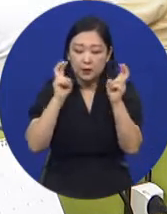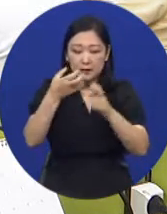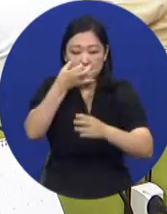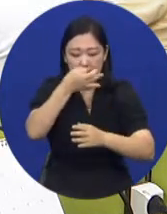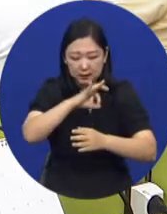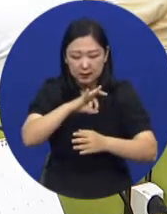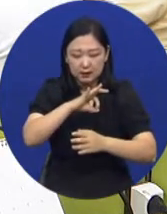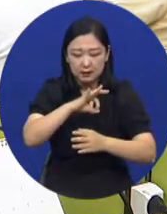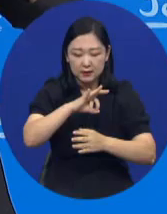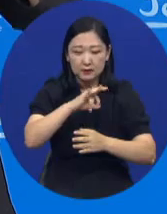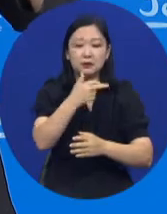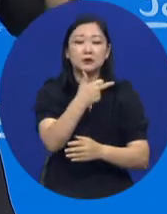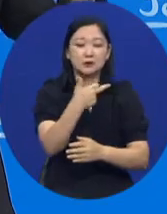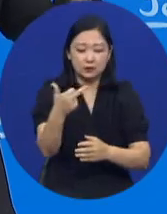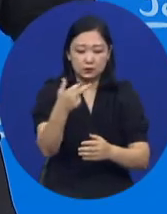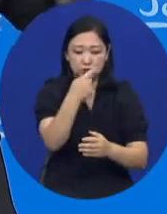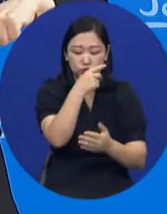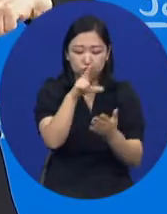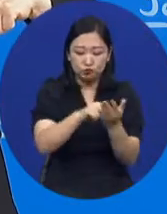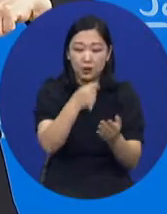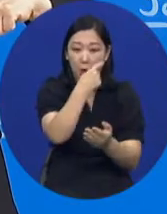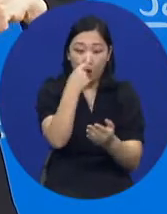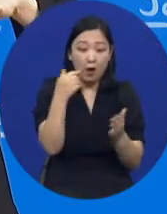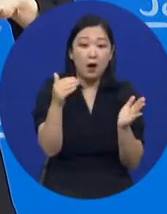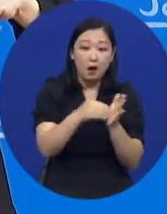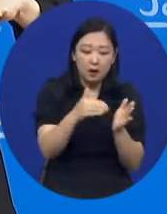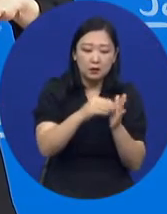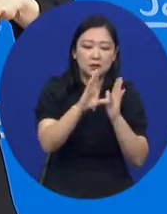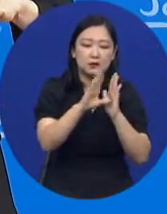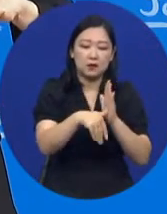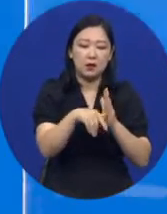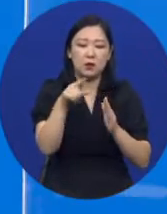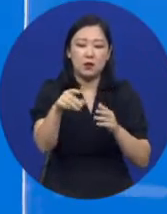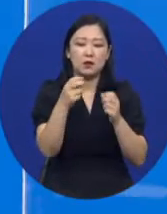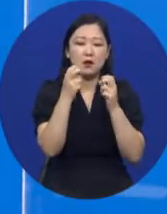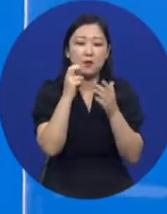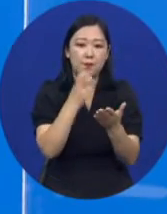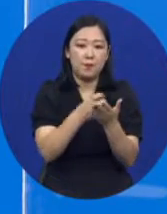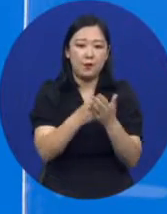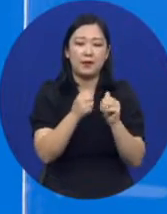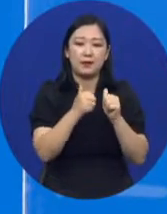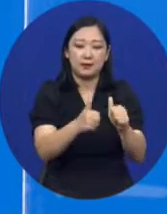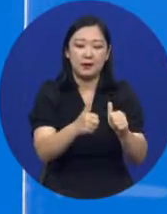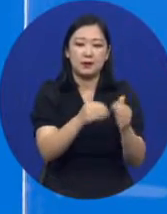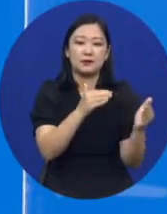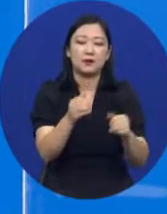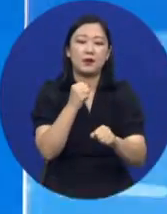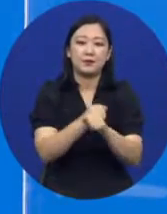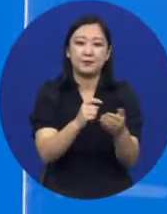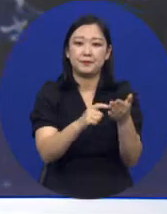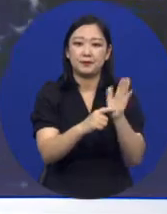이익을 보는 등의 문제가 확인되면 관련 법률에 따라 처리하겠다고 밝혔습니다.